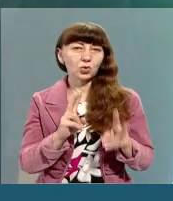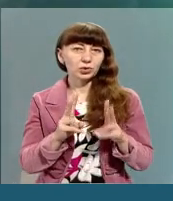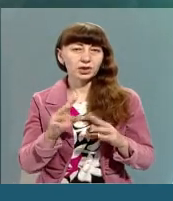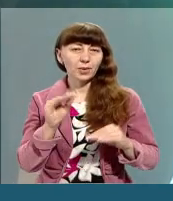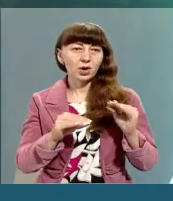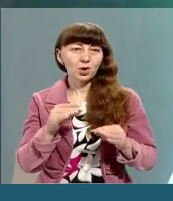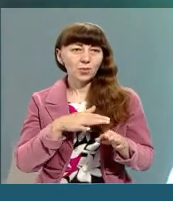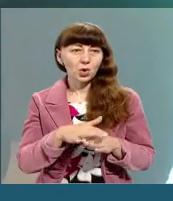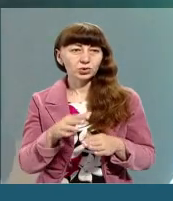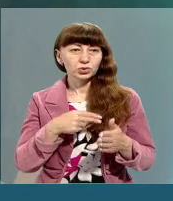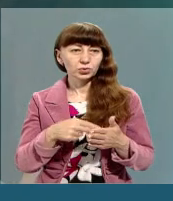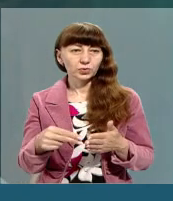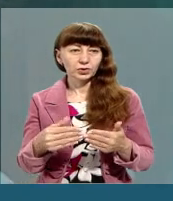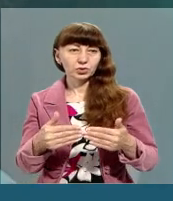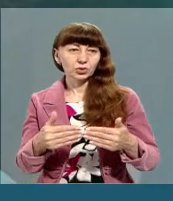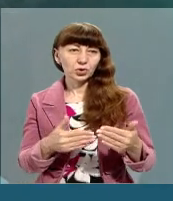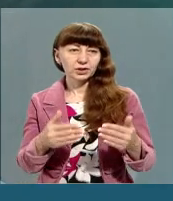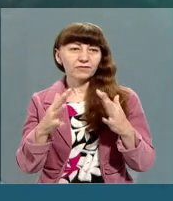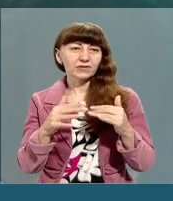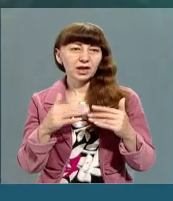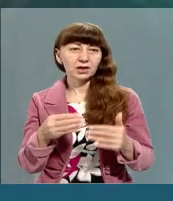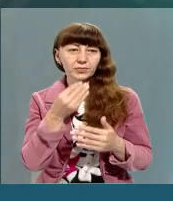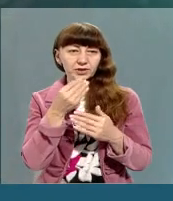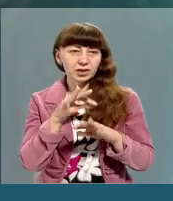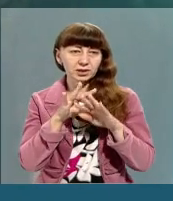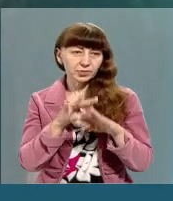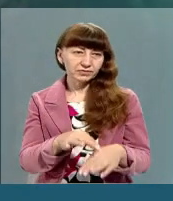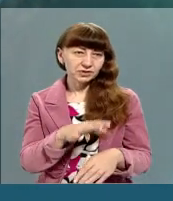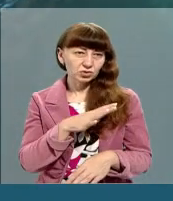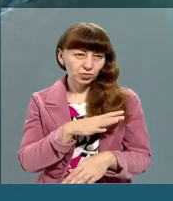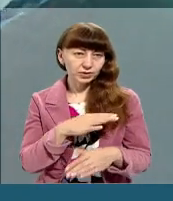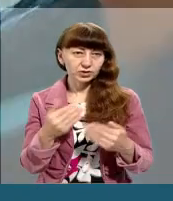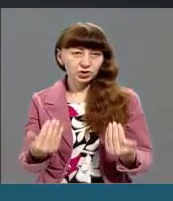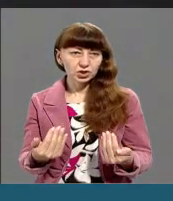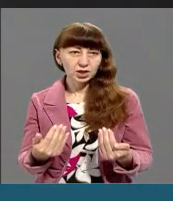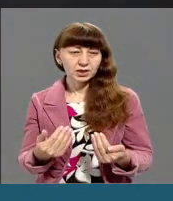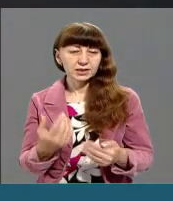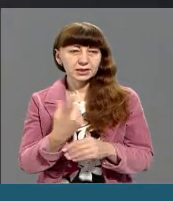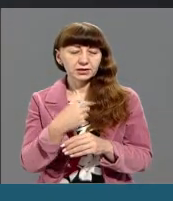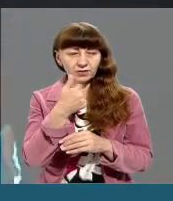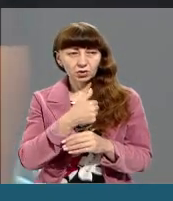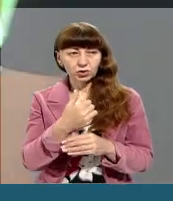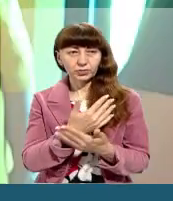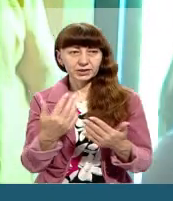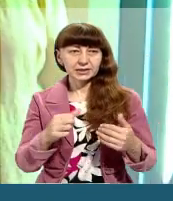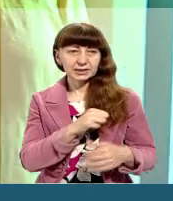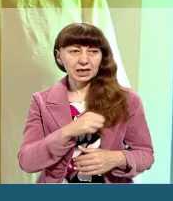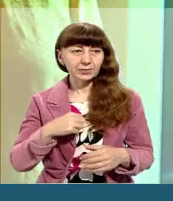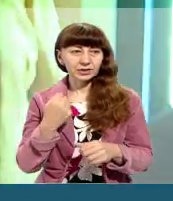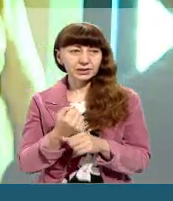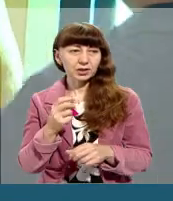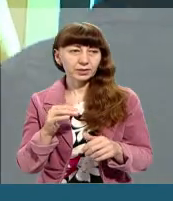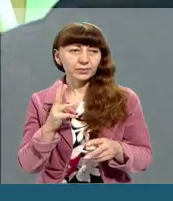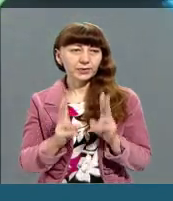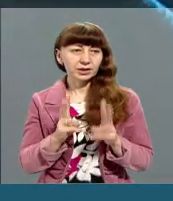оборудование полностью. До этого в лагерь питание было привозное. Теперь вот с этого года питание у нас уже здесь. Идет